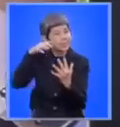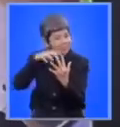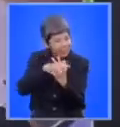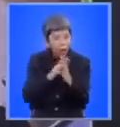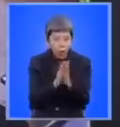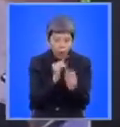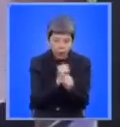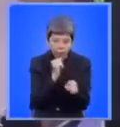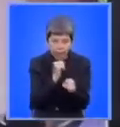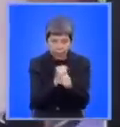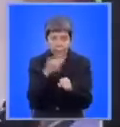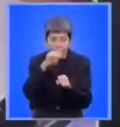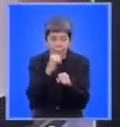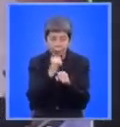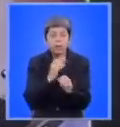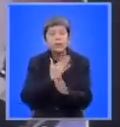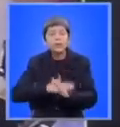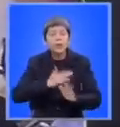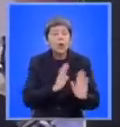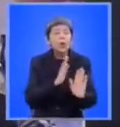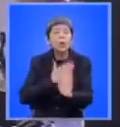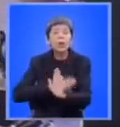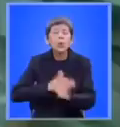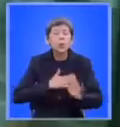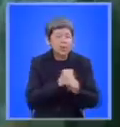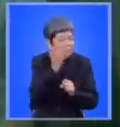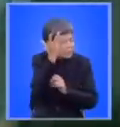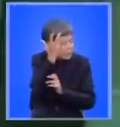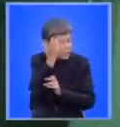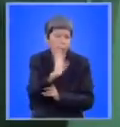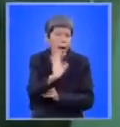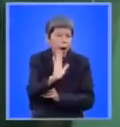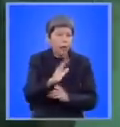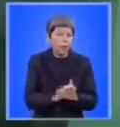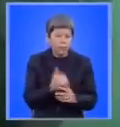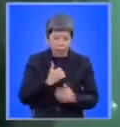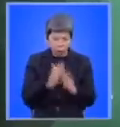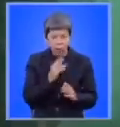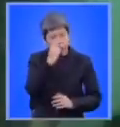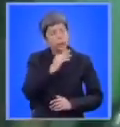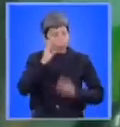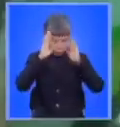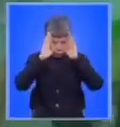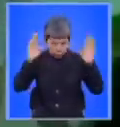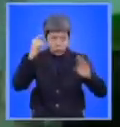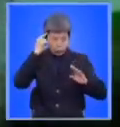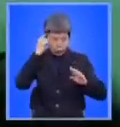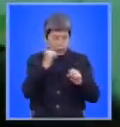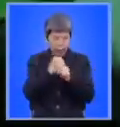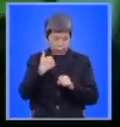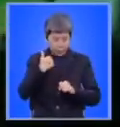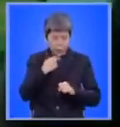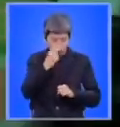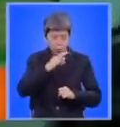มทำกิจกรรมบนเครื่องบินเพื่อให้ทุกคนได้ผ่อนคลายไม่เครียดจากสถานการณ์เบื้องต้นทุกคนมีความรู้ความเข้าใจต่อสถานการณ์